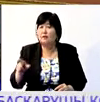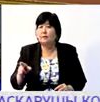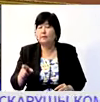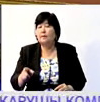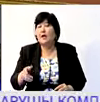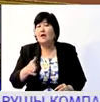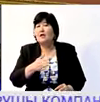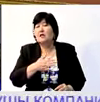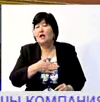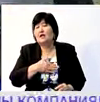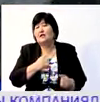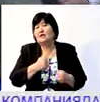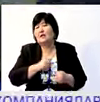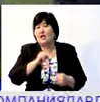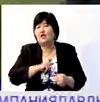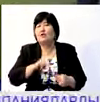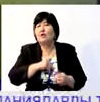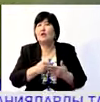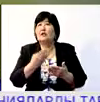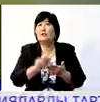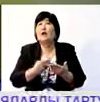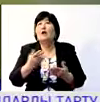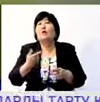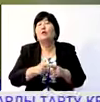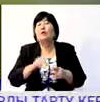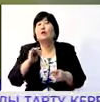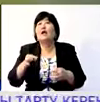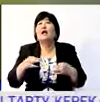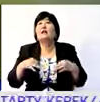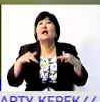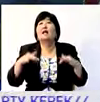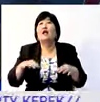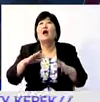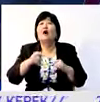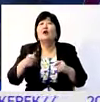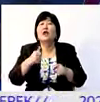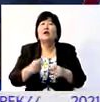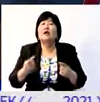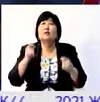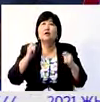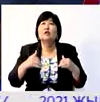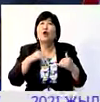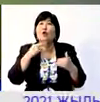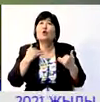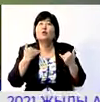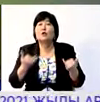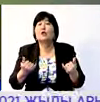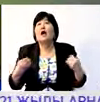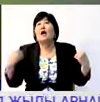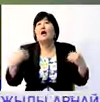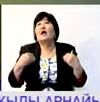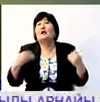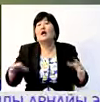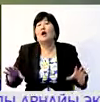аналардың жан кешті еңбегін бейнелейді. Тарихқа қалам тербеген атты салтанатты кеште аудан әкімі мерейтой иесіне құрмет көрсетті. Шапан жау